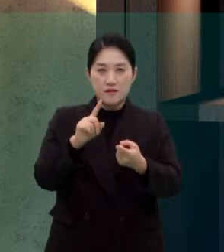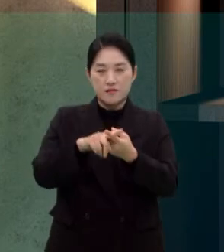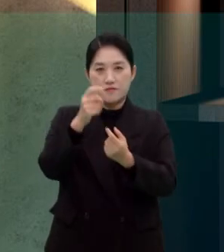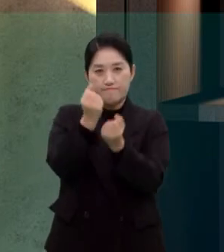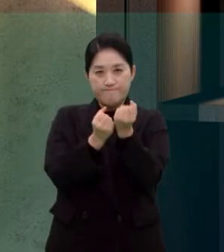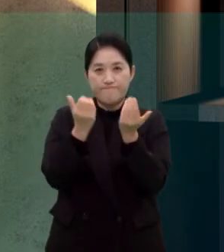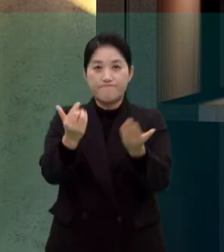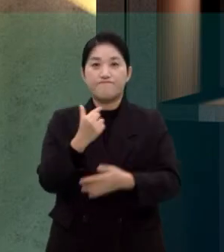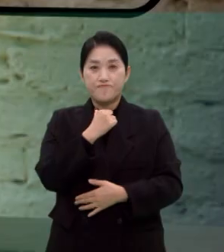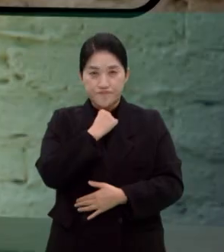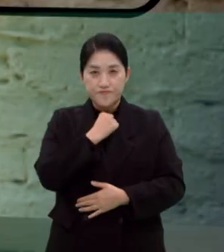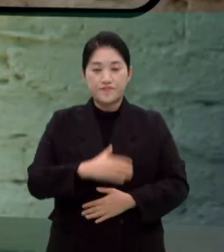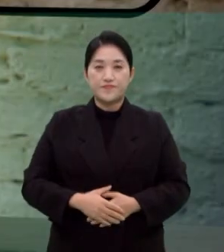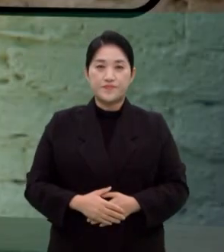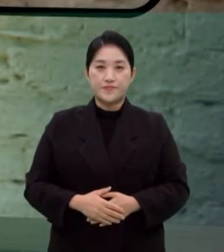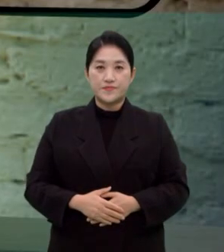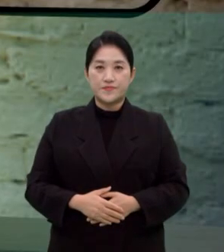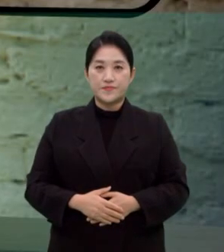합니다.